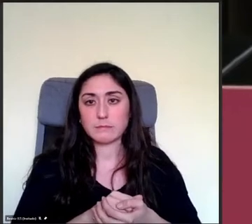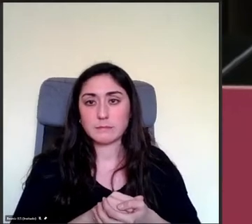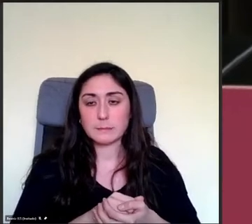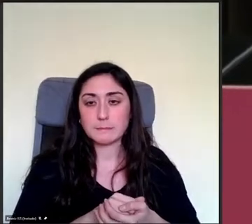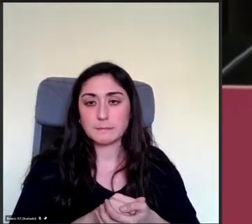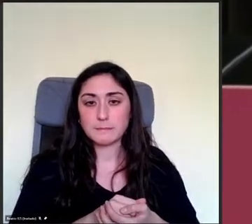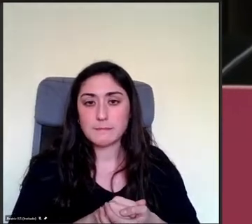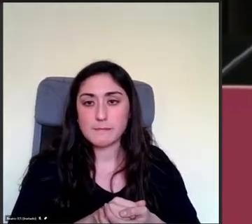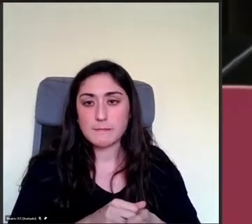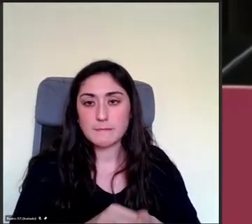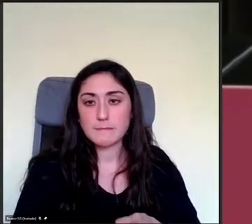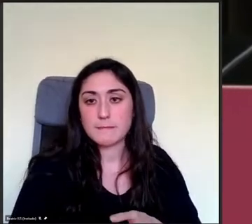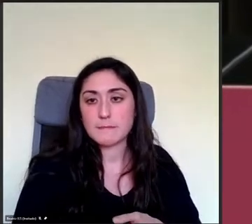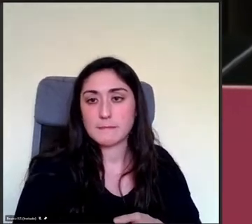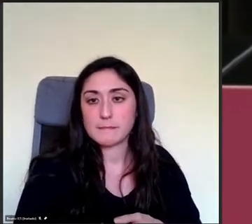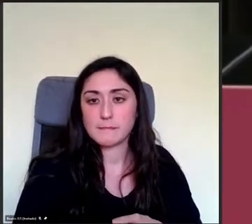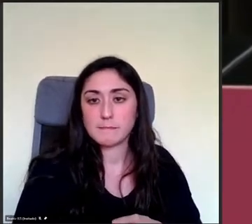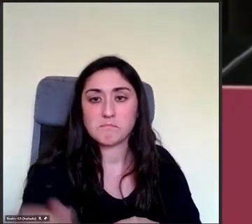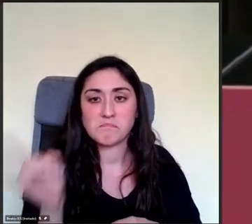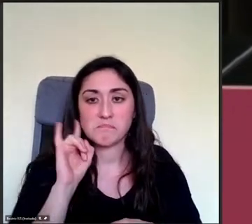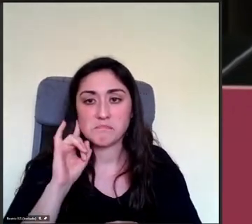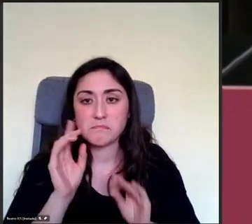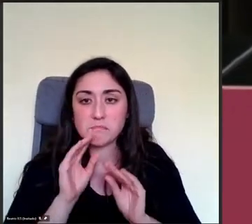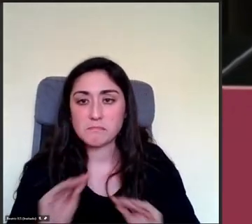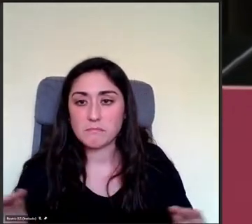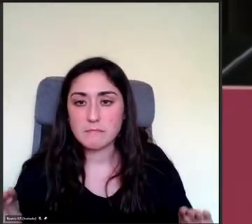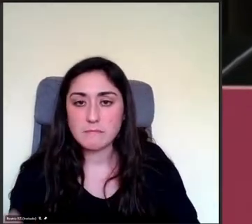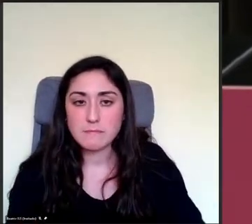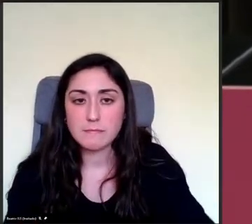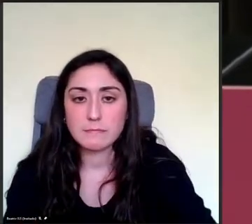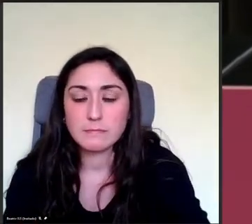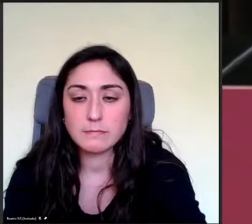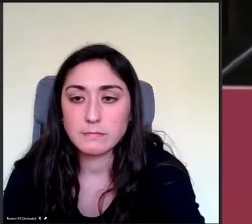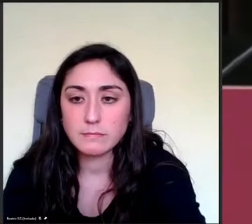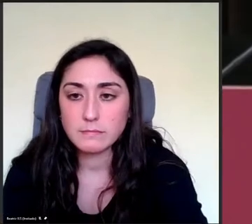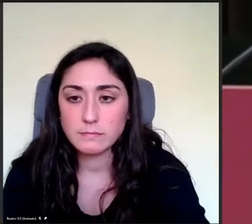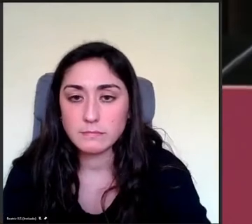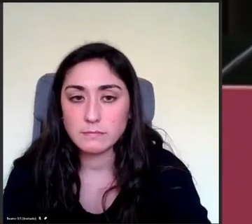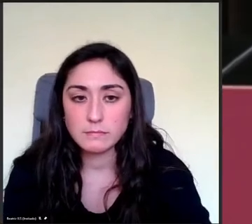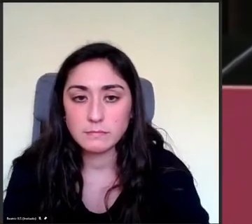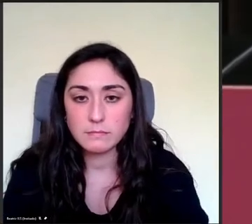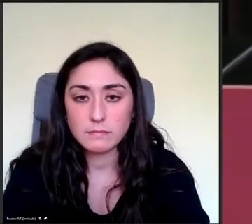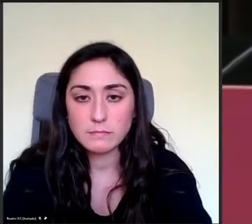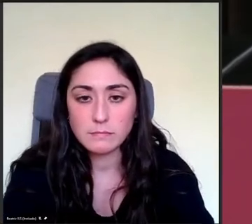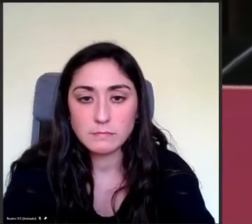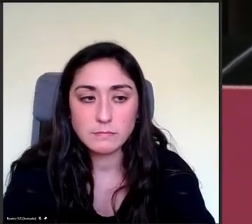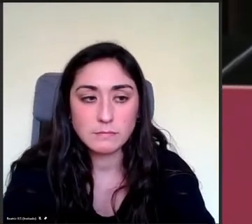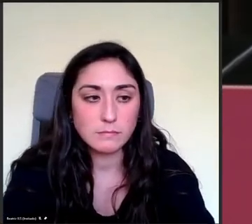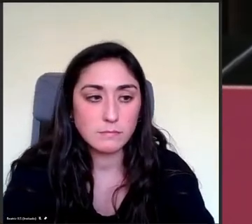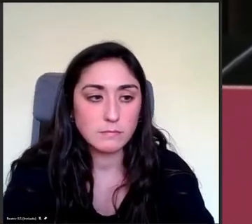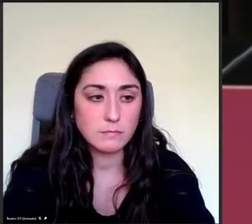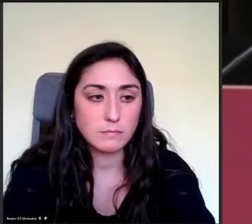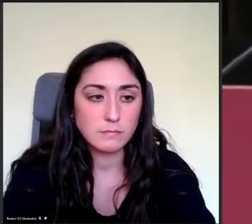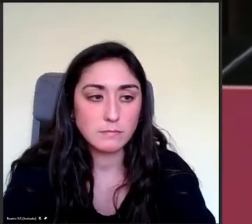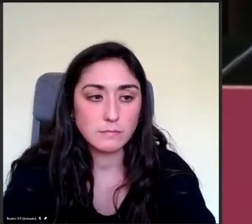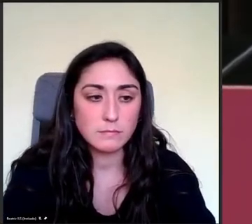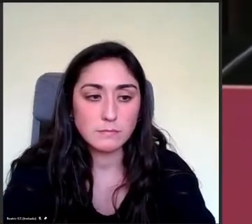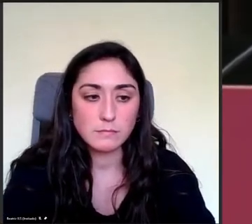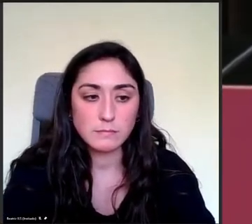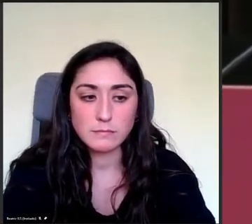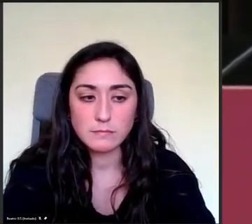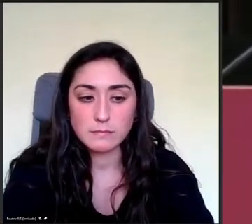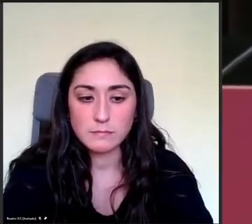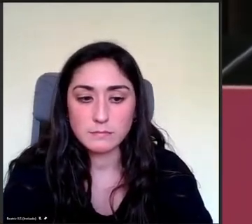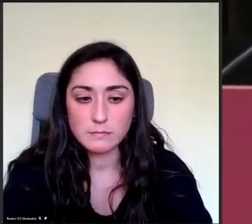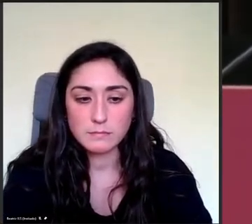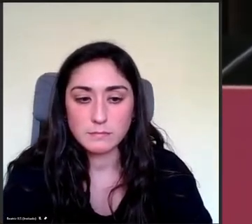En el segon bloc d'instruments, comencem amb qüestions una mica de normatives. Ens situen